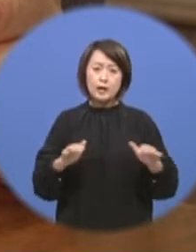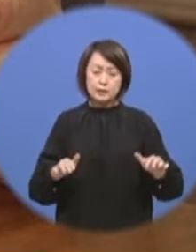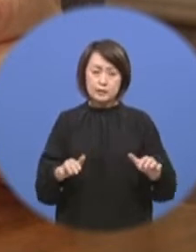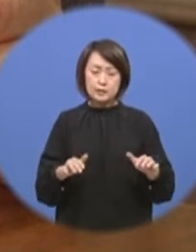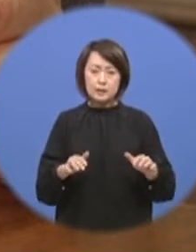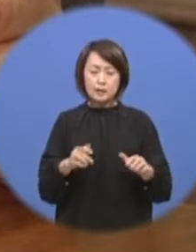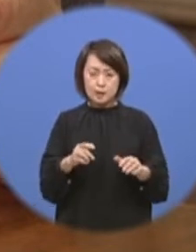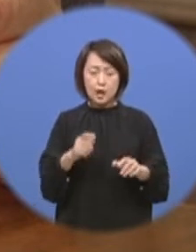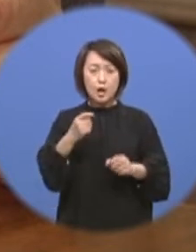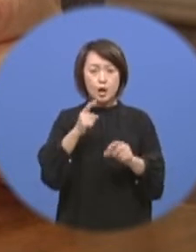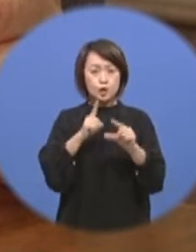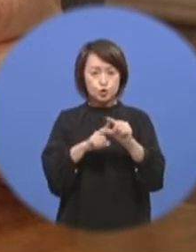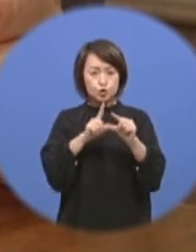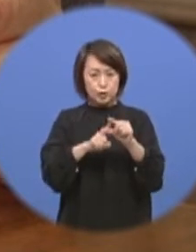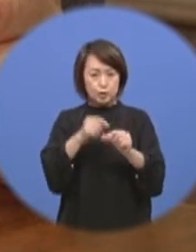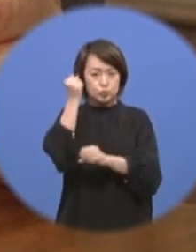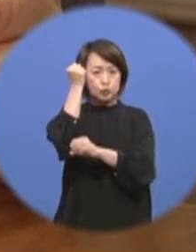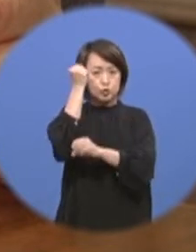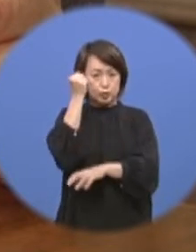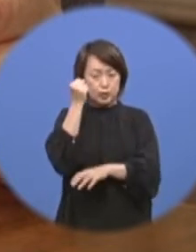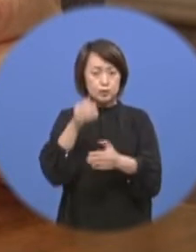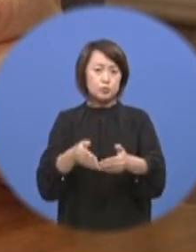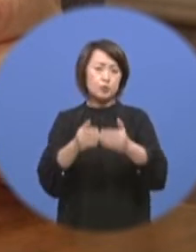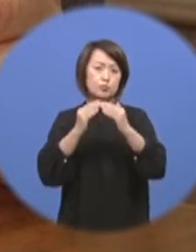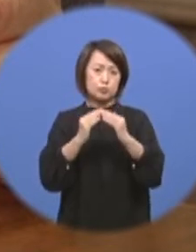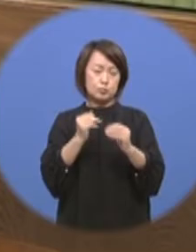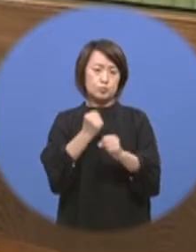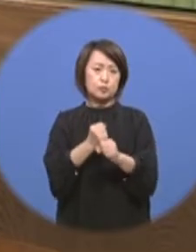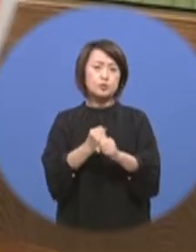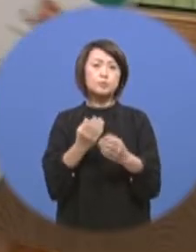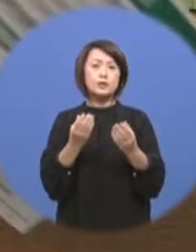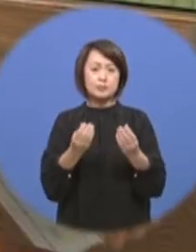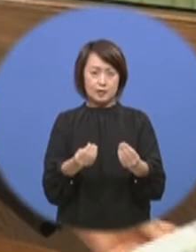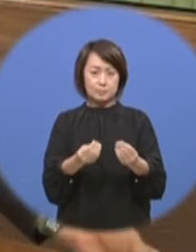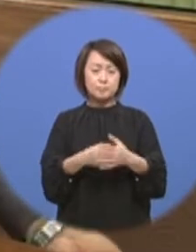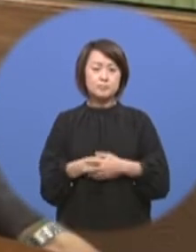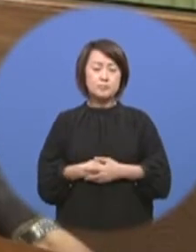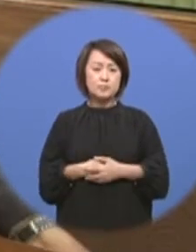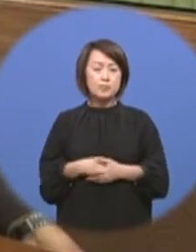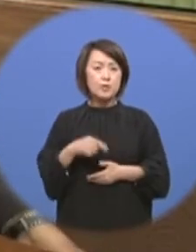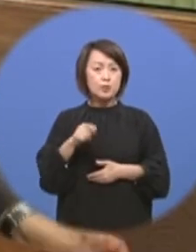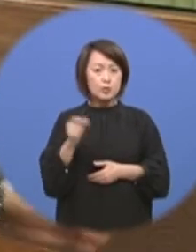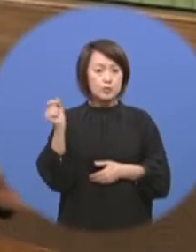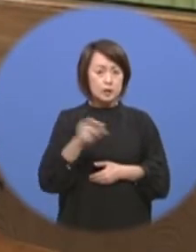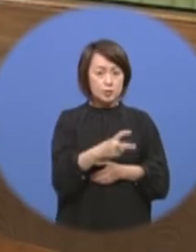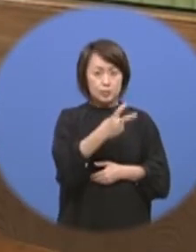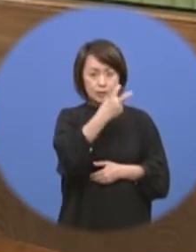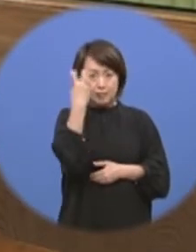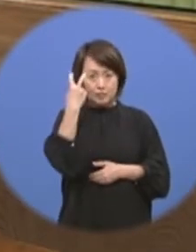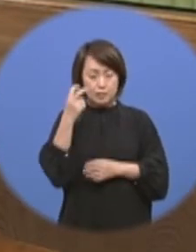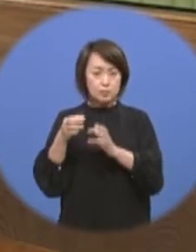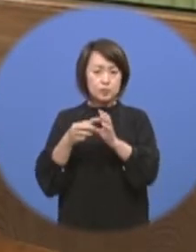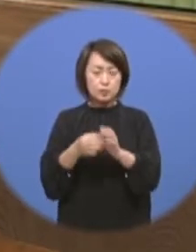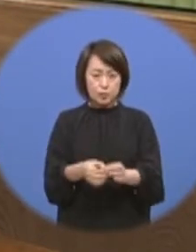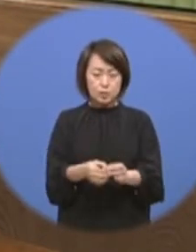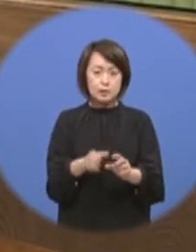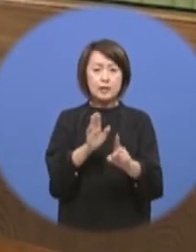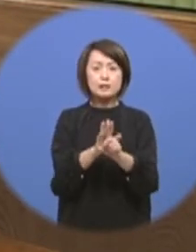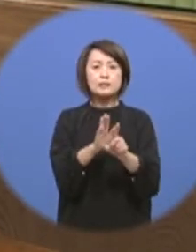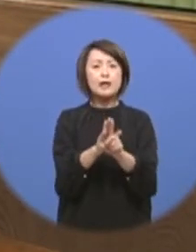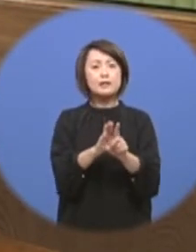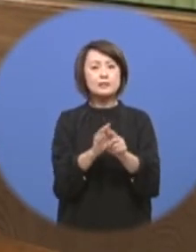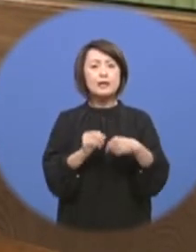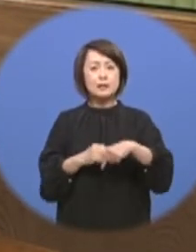を作っておくということに致しましたあそこであの早期に発見して指導していくというといいです